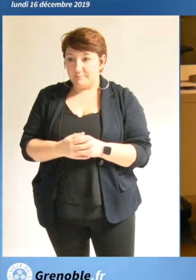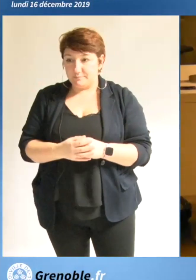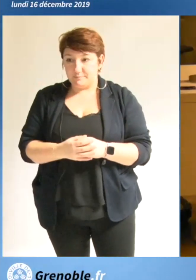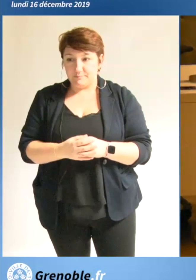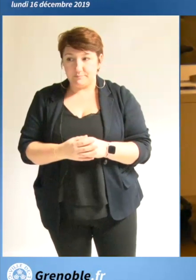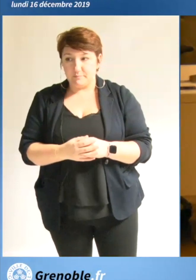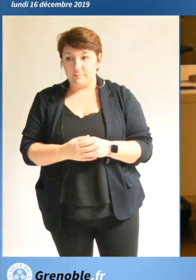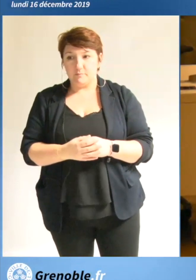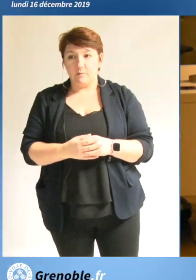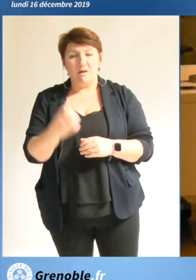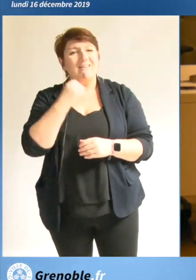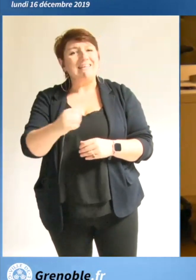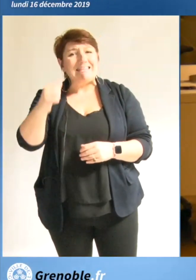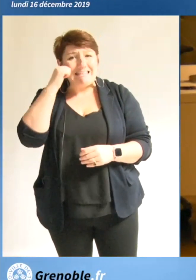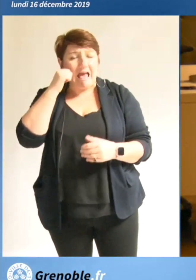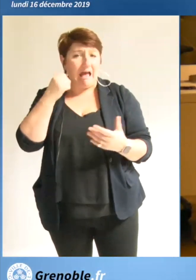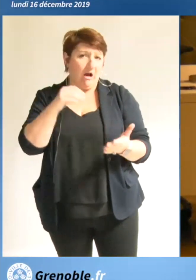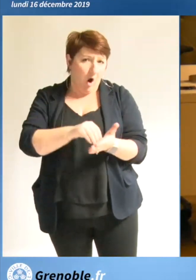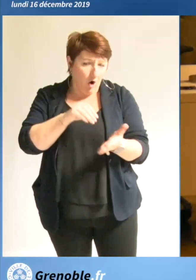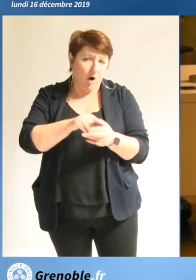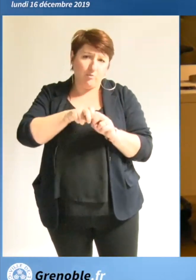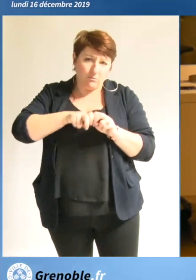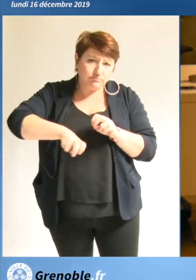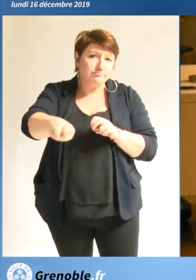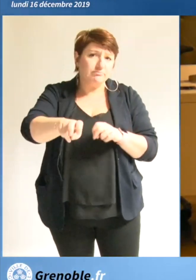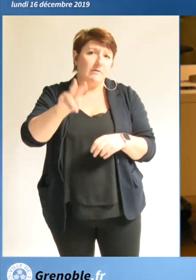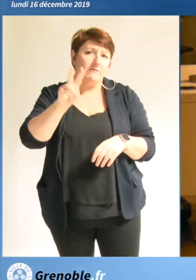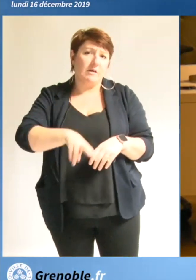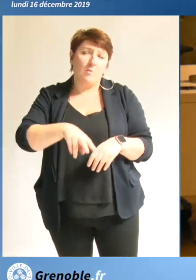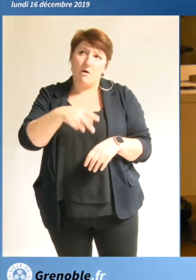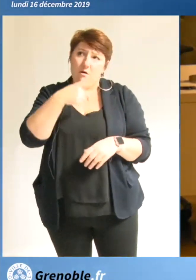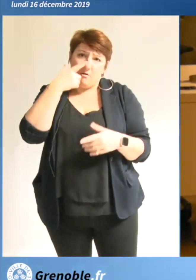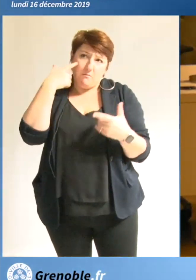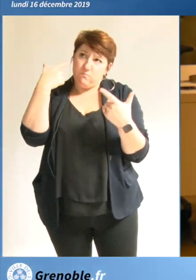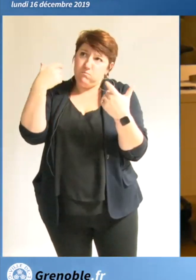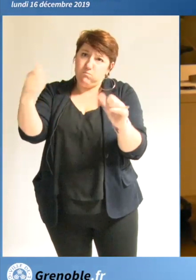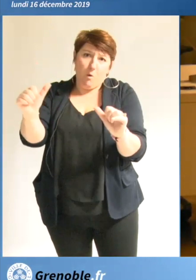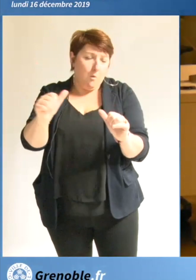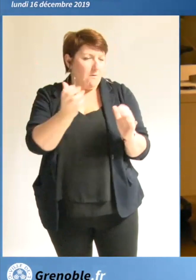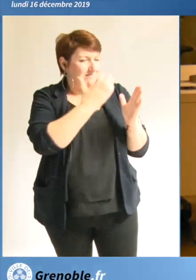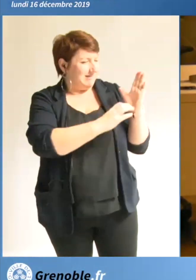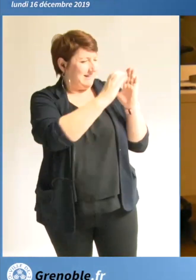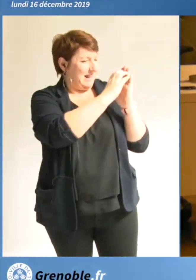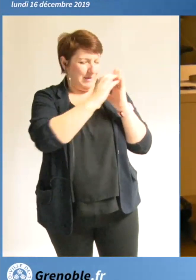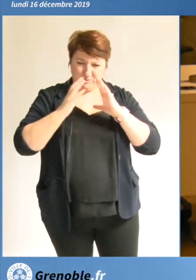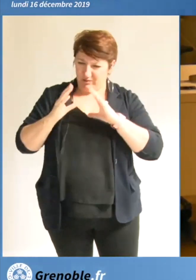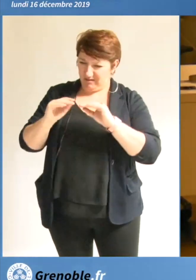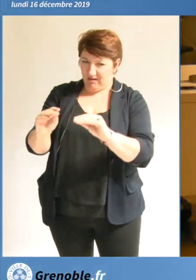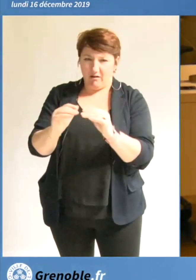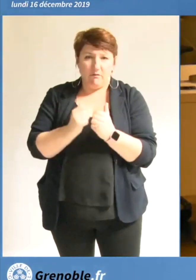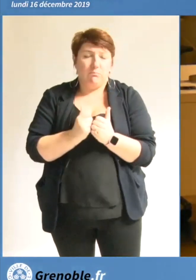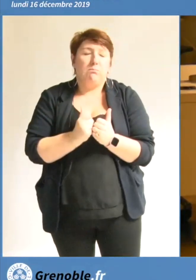Je suis rendu encore hier sur les lieux et je vois une différence entre la délibération et le terrain qui